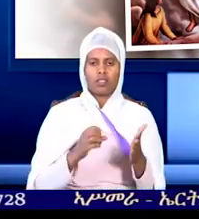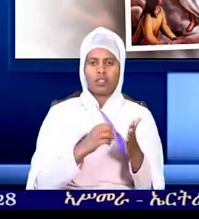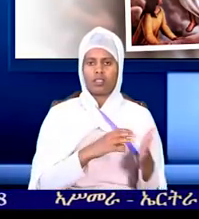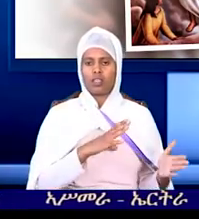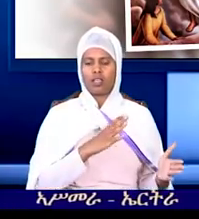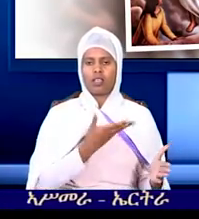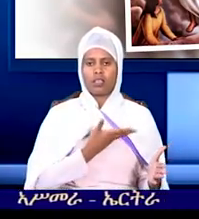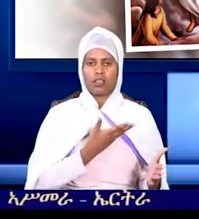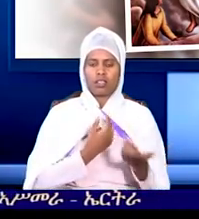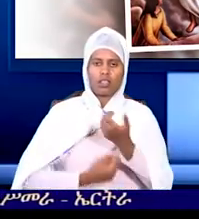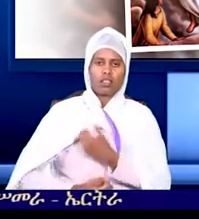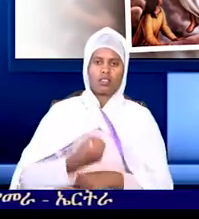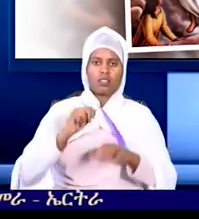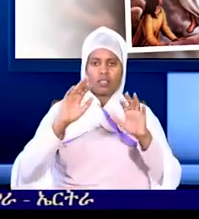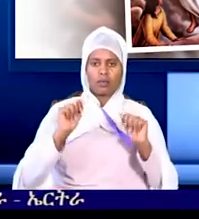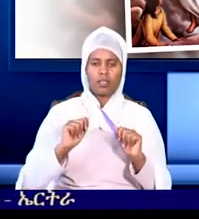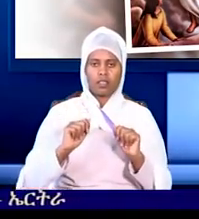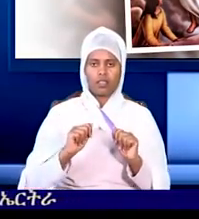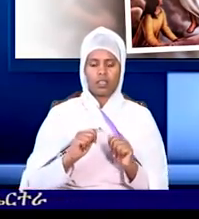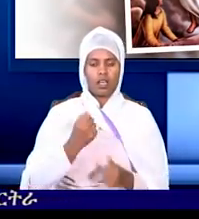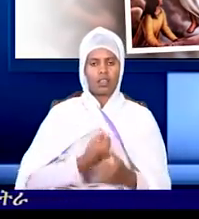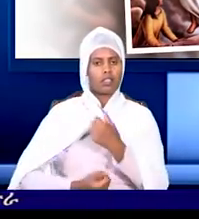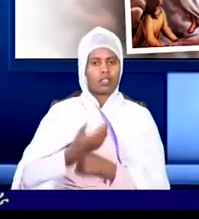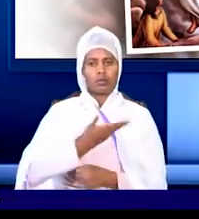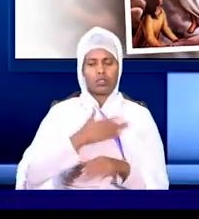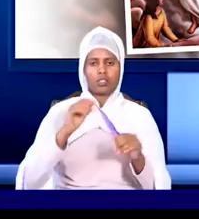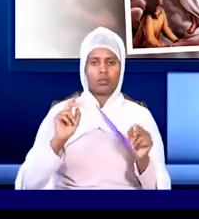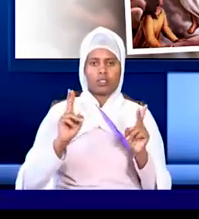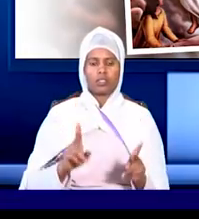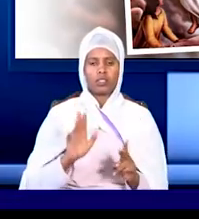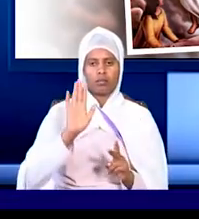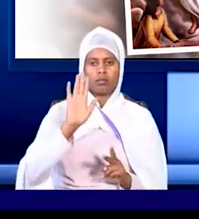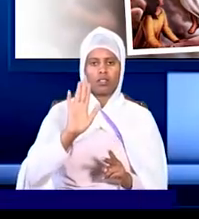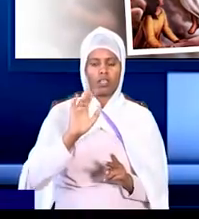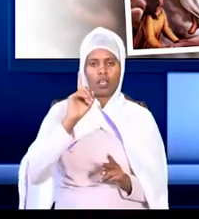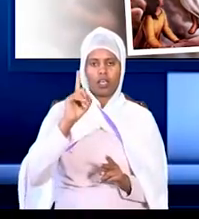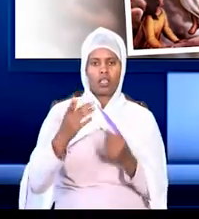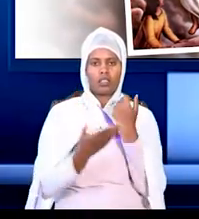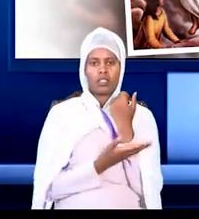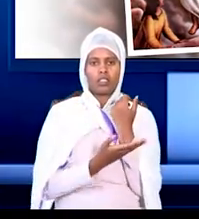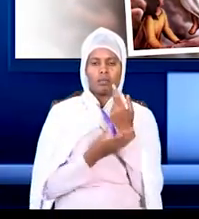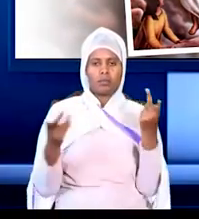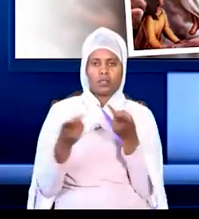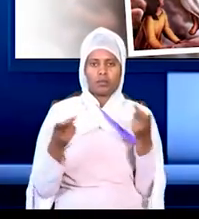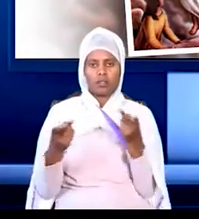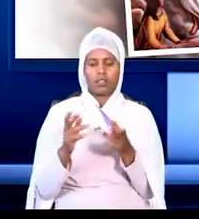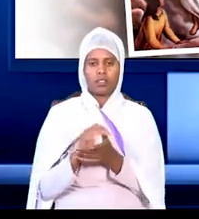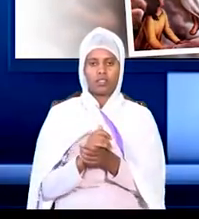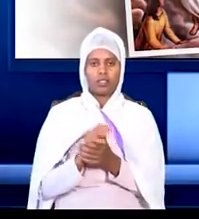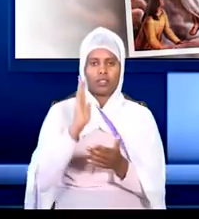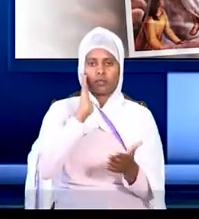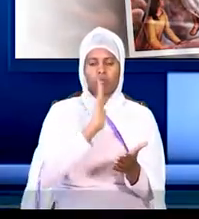ሓጢኣት ዘሎ ዝነበረ ዕዳና ዝነበረ ሓጢኣትና ከም ናይ ሓንቲ ገረብ